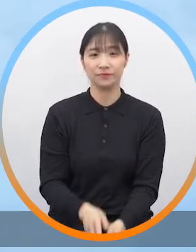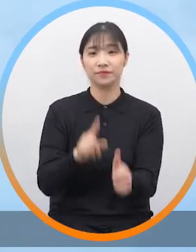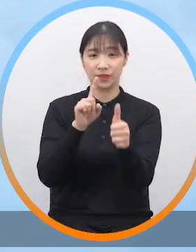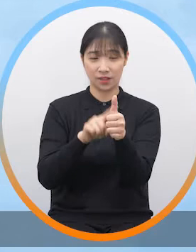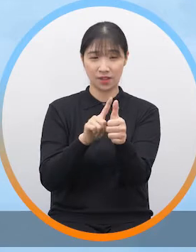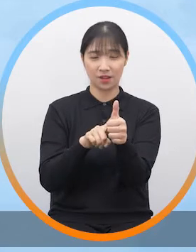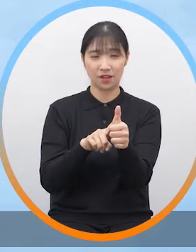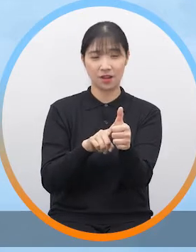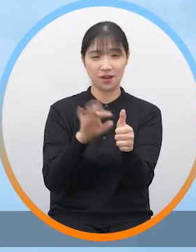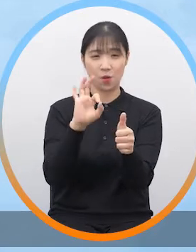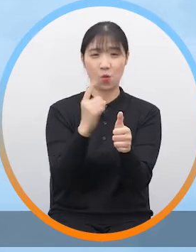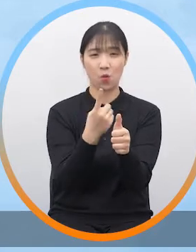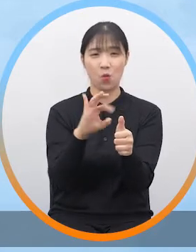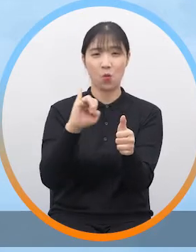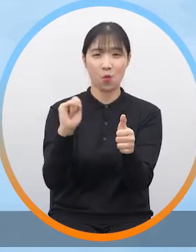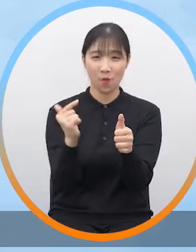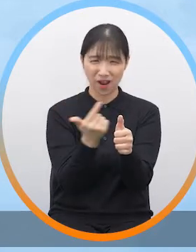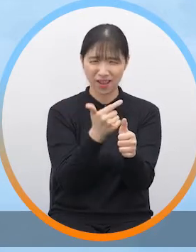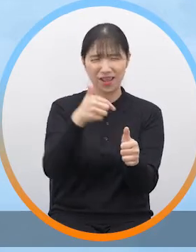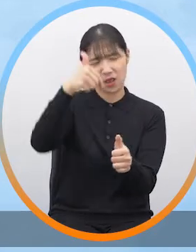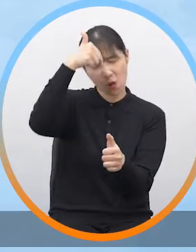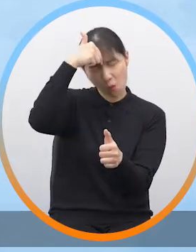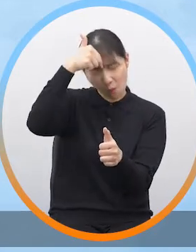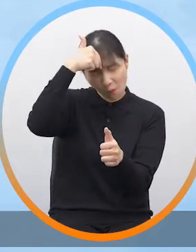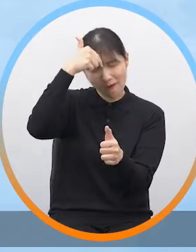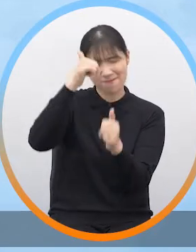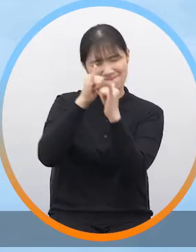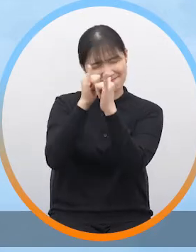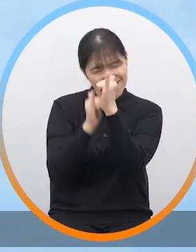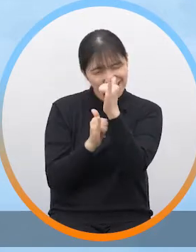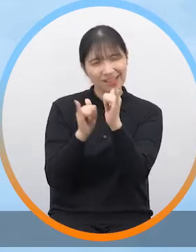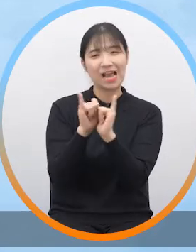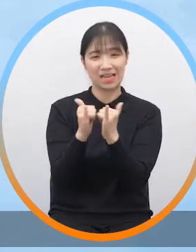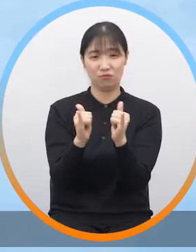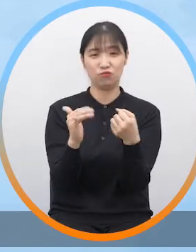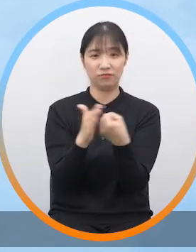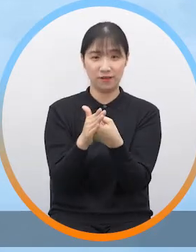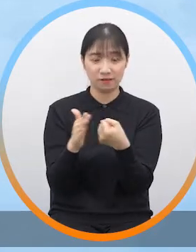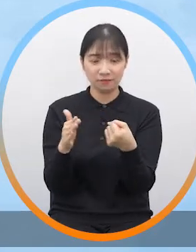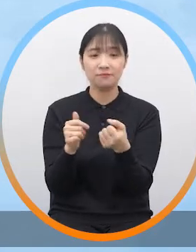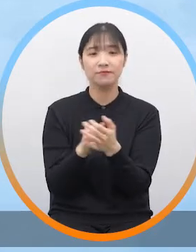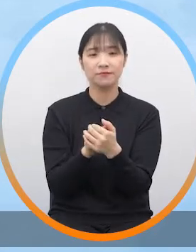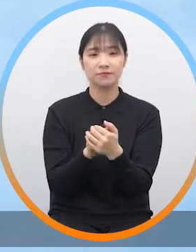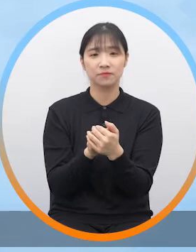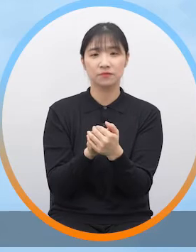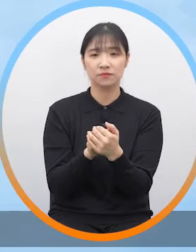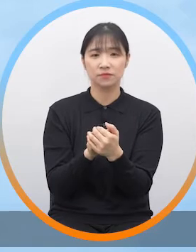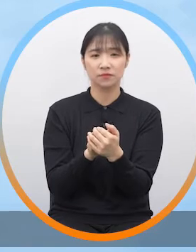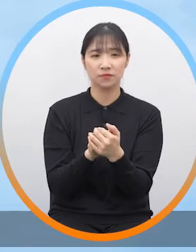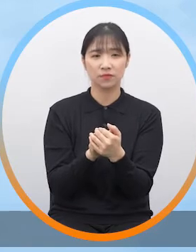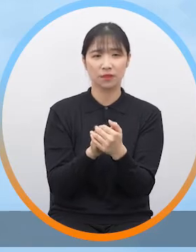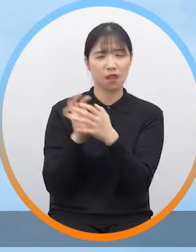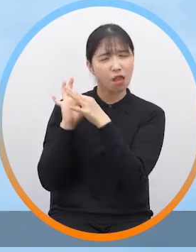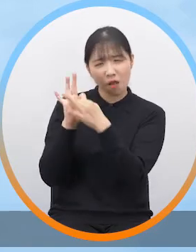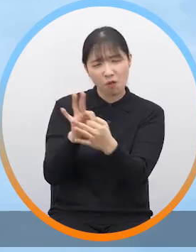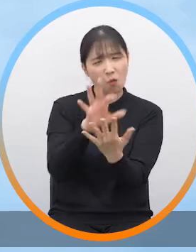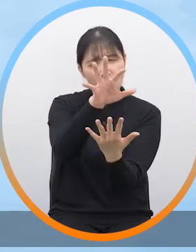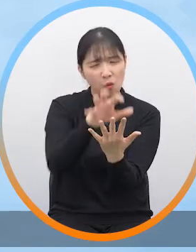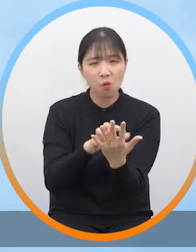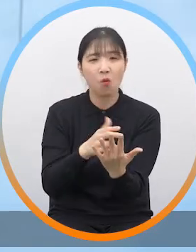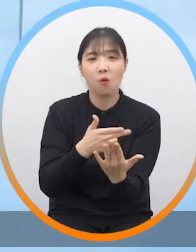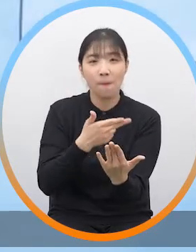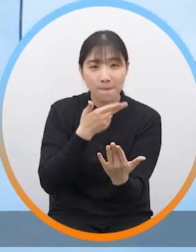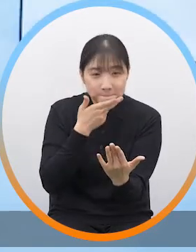역시 왕인도 고대의 역사 인물이어서인지 쭉 기록이 나오지